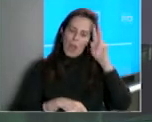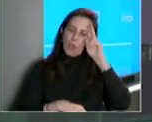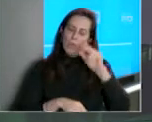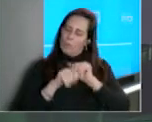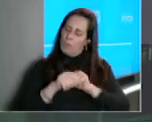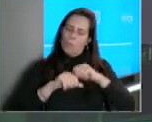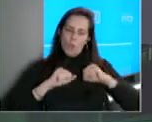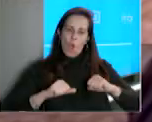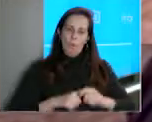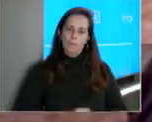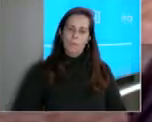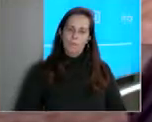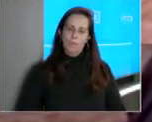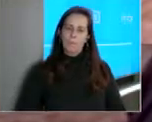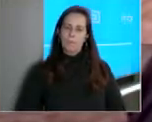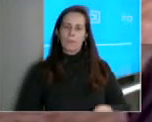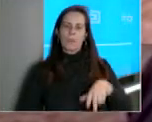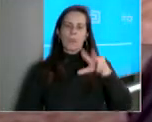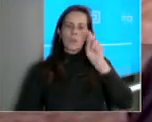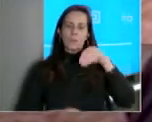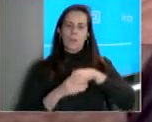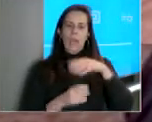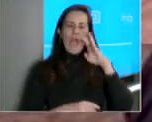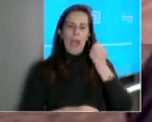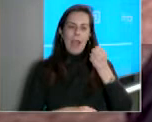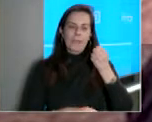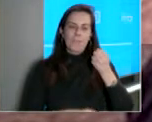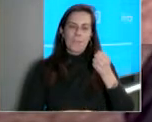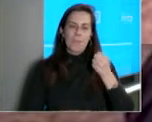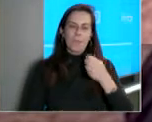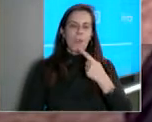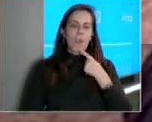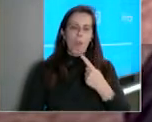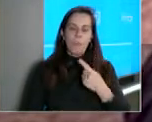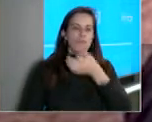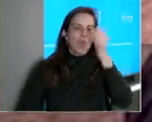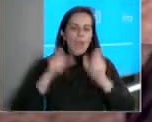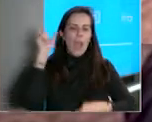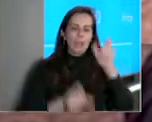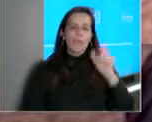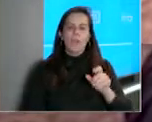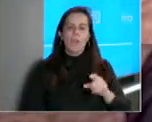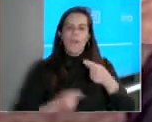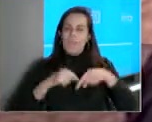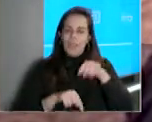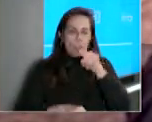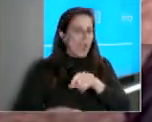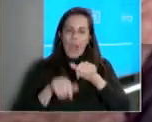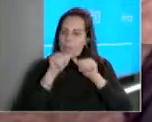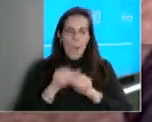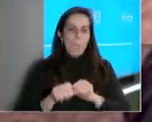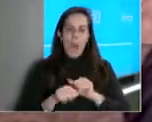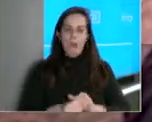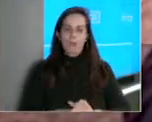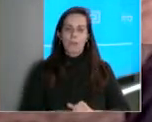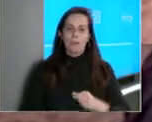ביושב ראש המפלגה. 30 מתוך 40 חברי הסיעה אומרים משאל עם. ועדה שאתה תמכת